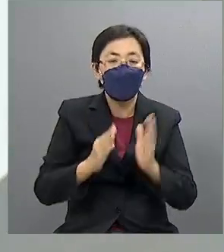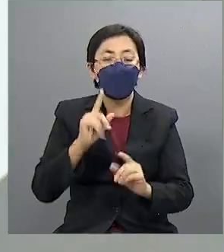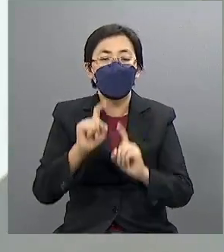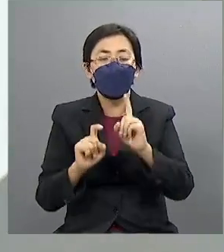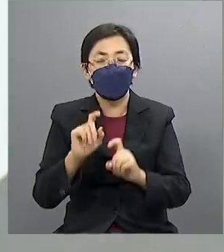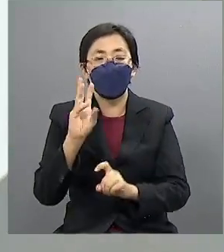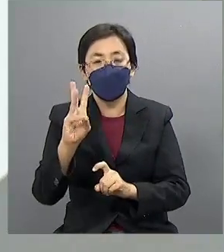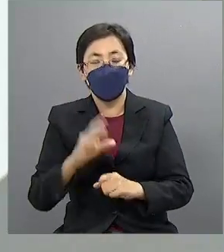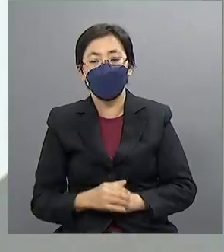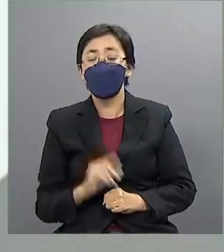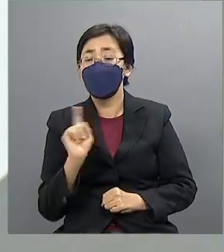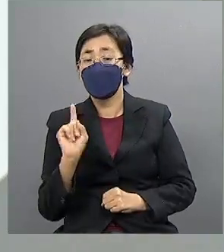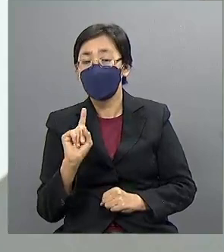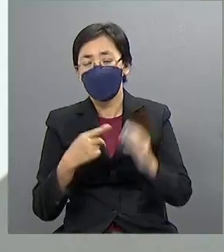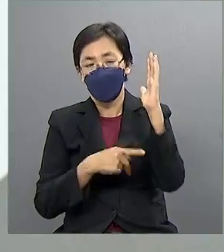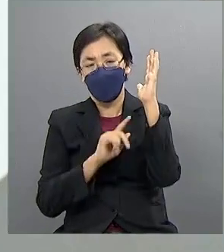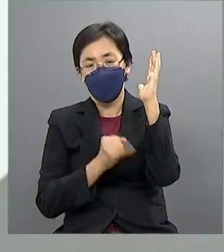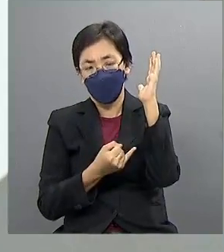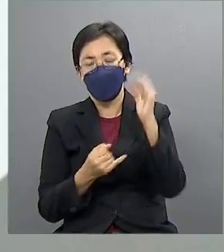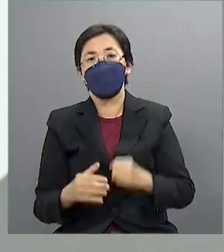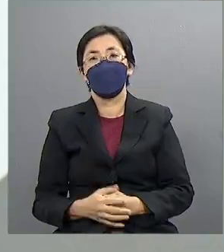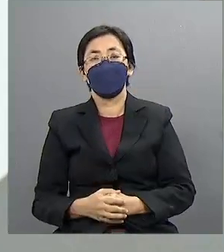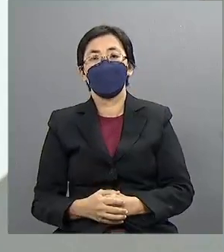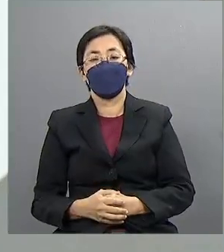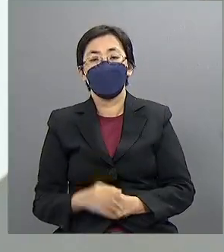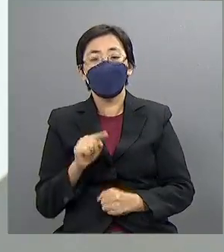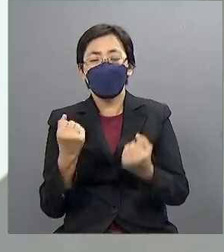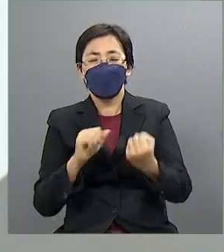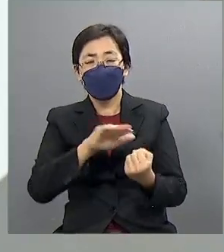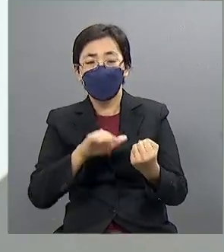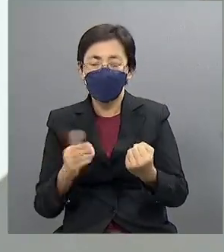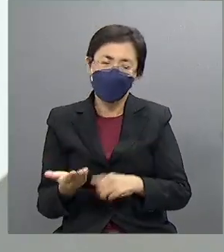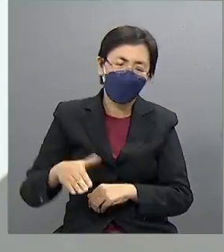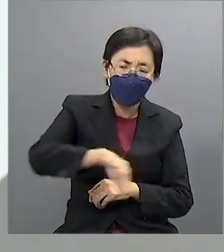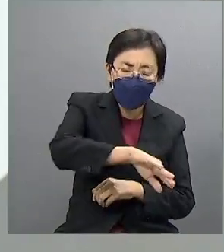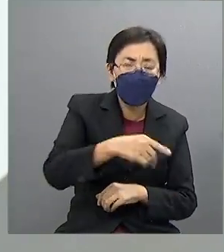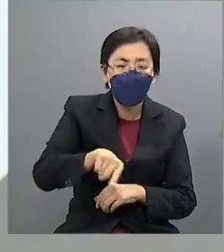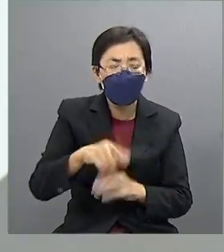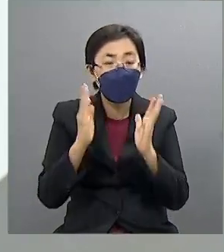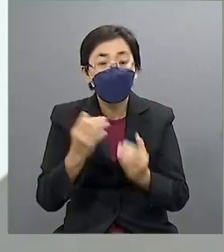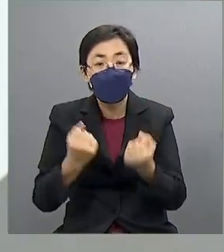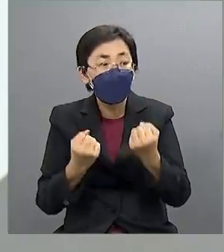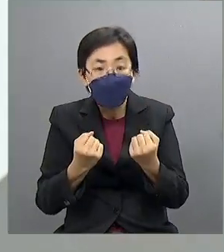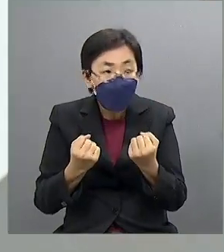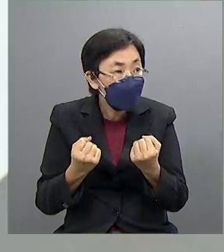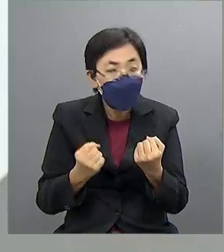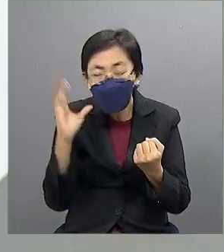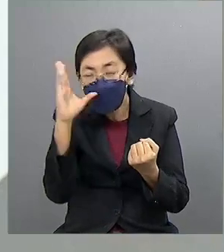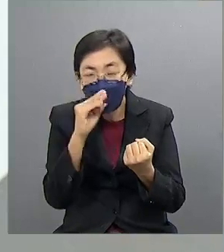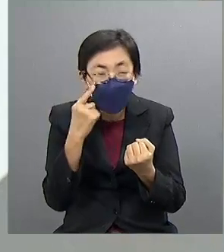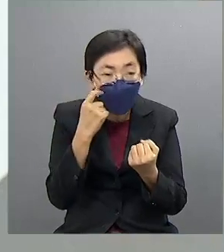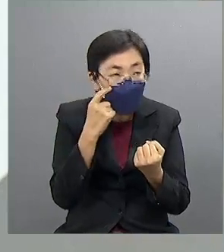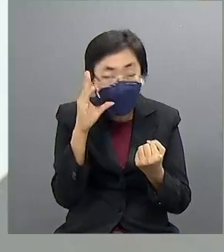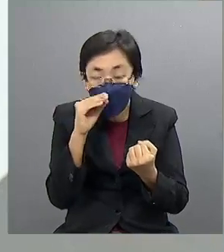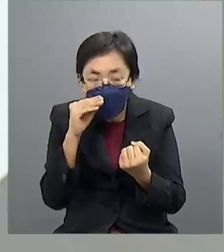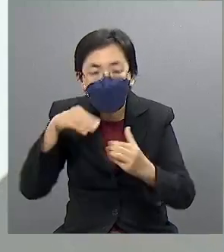ที่จังหวัดประจวบคีรีขันธ์นะคะเหตุการณ์ที่เกิดขึ้นยังจากคนขับไม่ได้ค่ะเค้าอาศัยช่วงเวลาค่ำคืนหลังจากเกิดเหตุหลบหนี